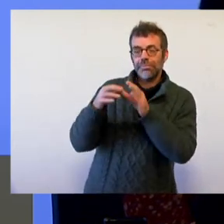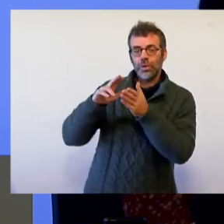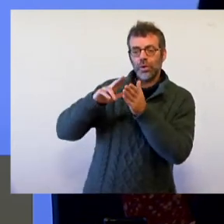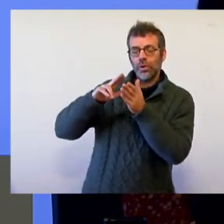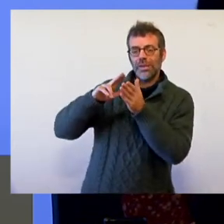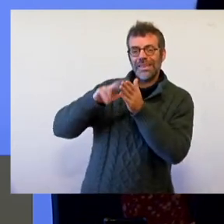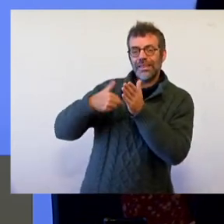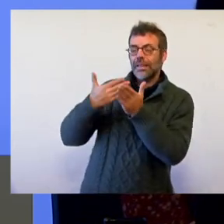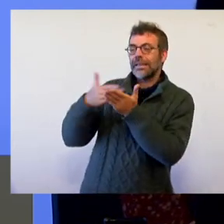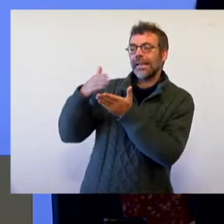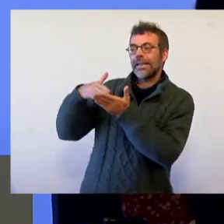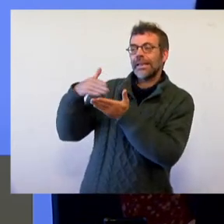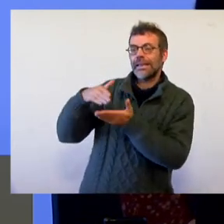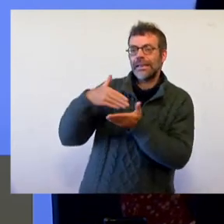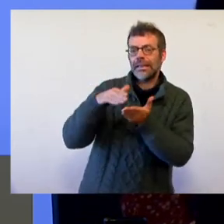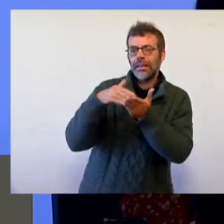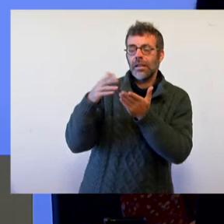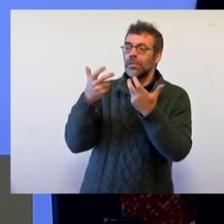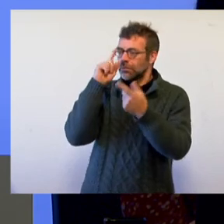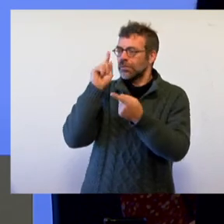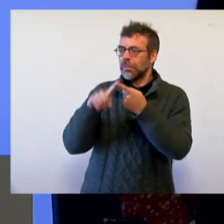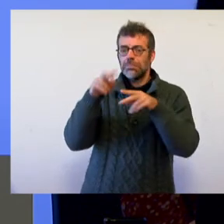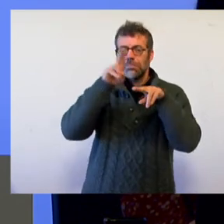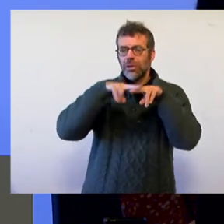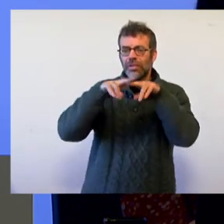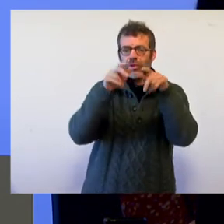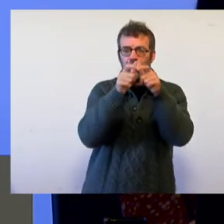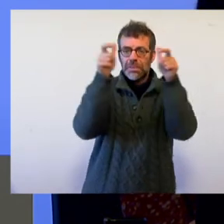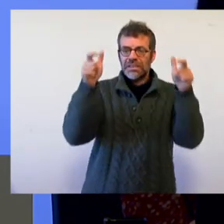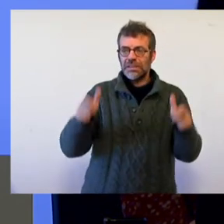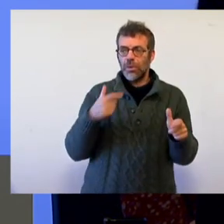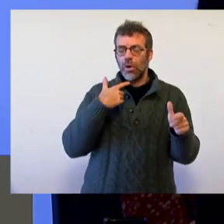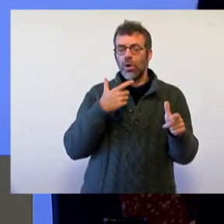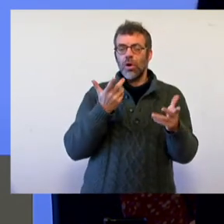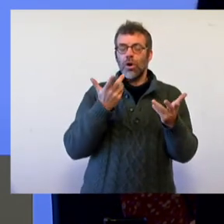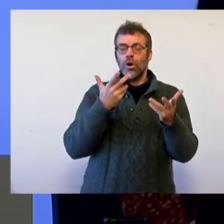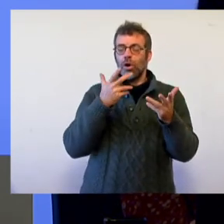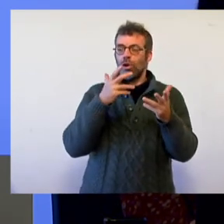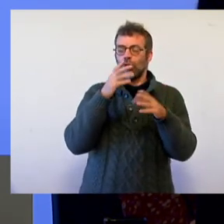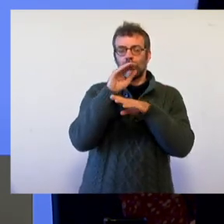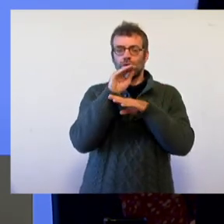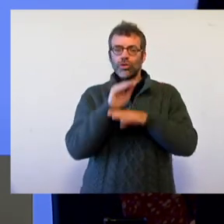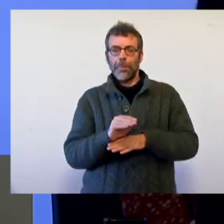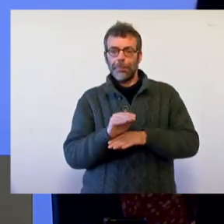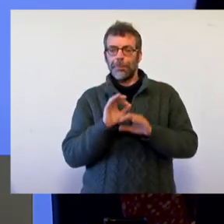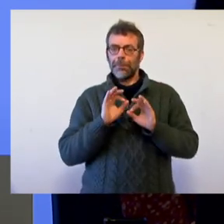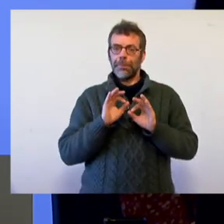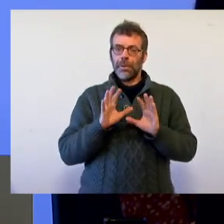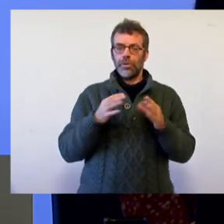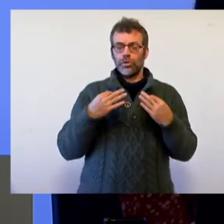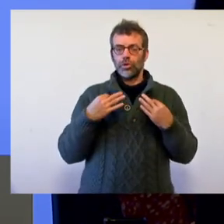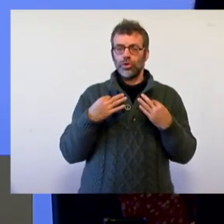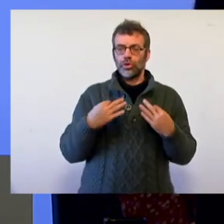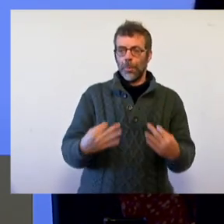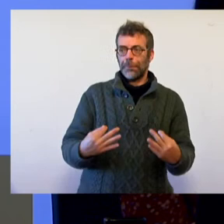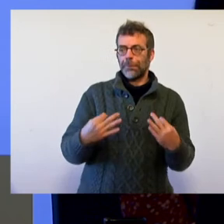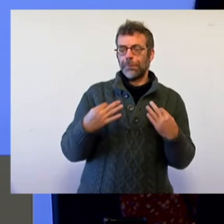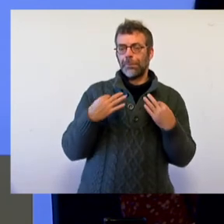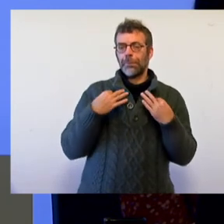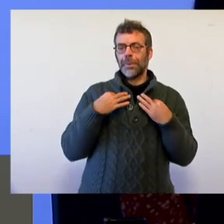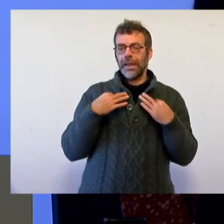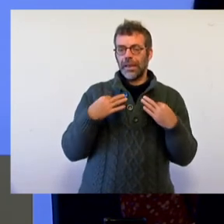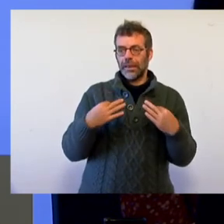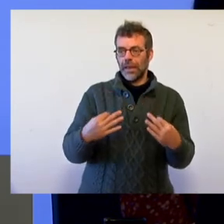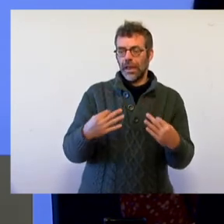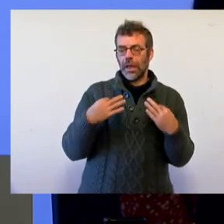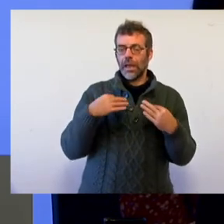sobriété énergétique de nos bâtiments et en premier lieu de nos écoles, qui est l'un des principaux